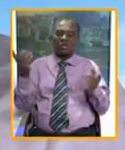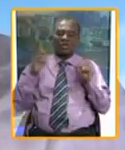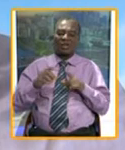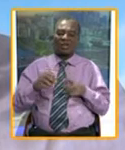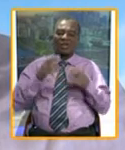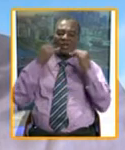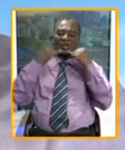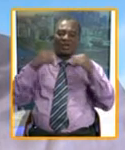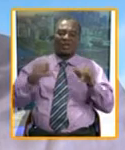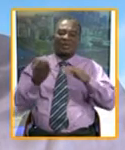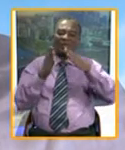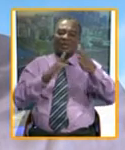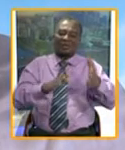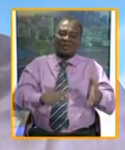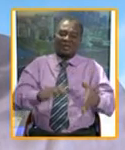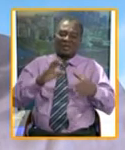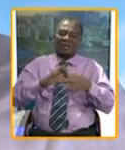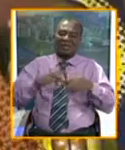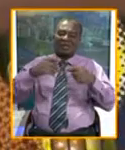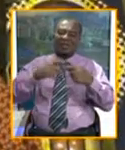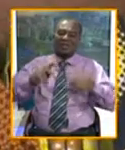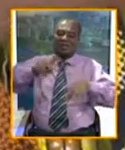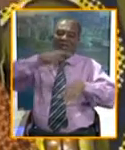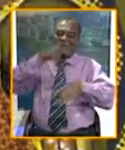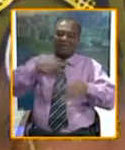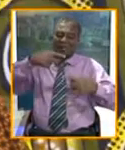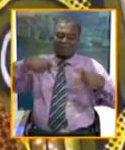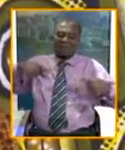Guy Brice Parfait Kolela, principal